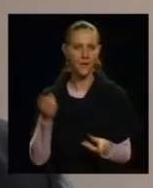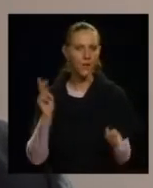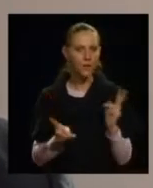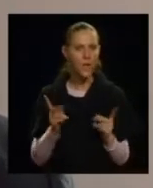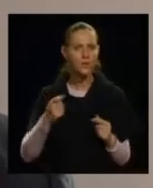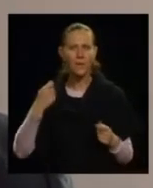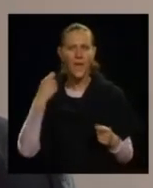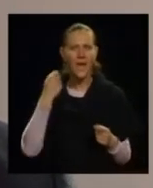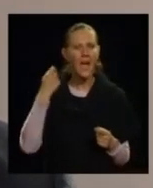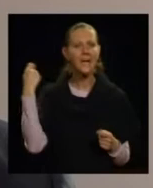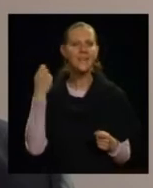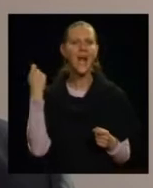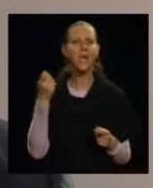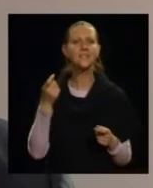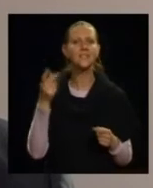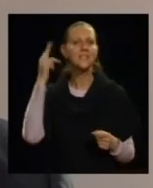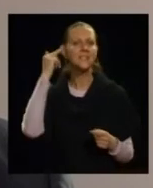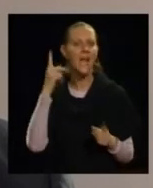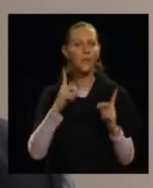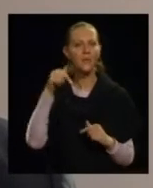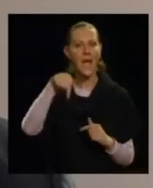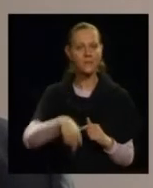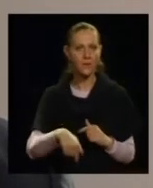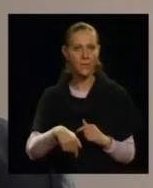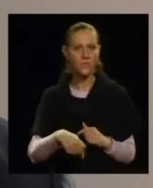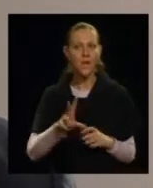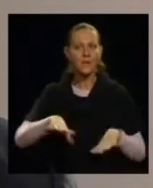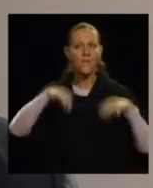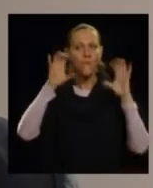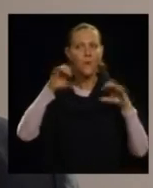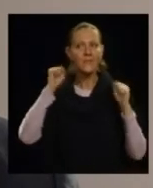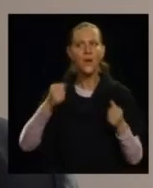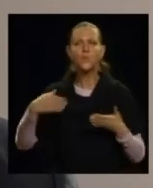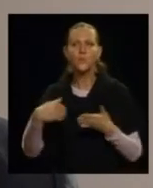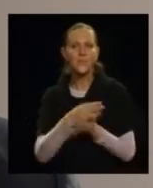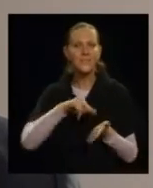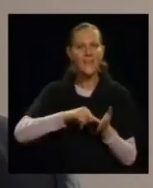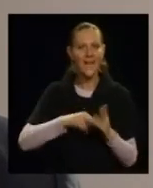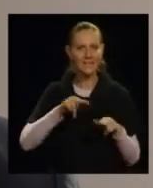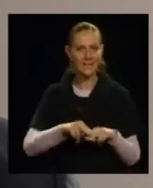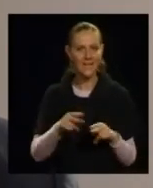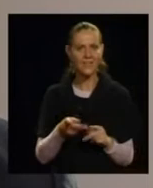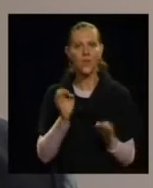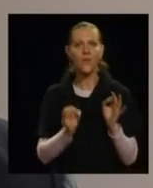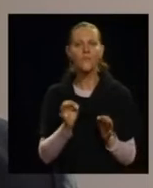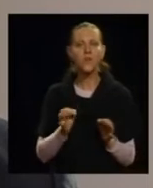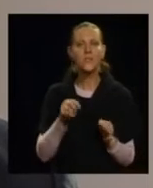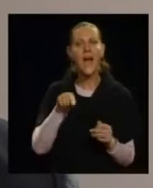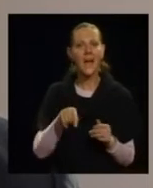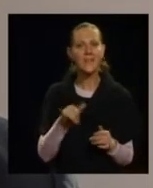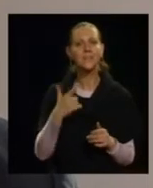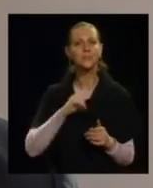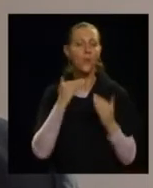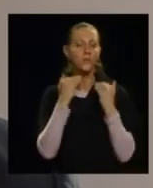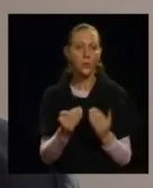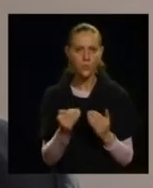nagyon kreatív diákok jártak hozzánk, akik fogékonyak az új technikára, és valószínűleg ennek is